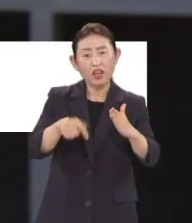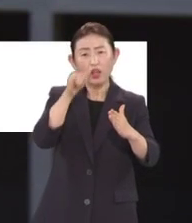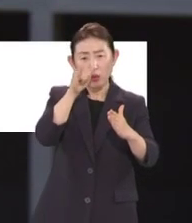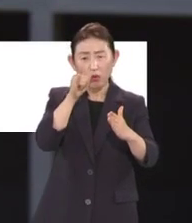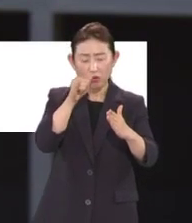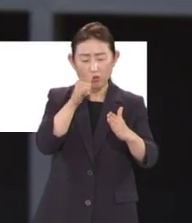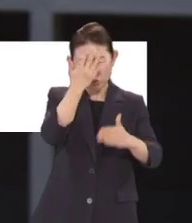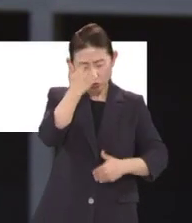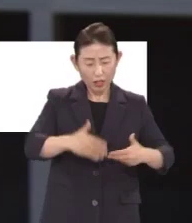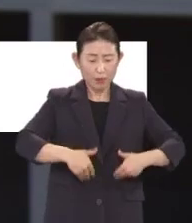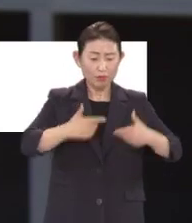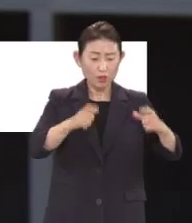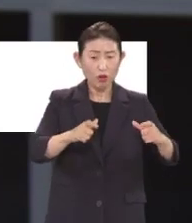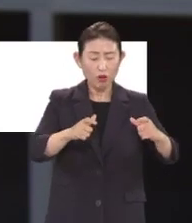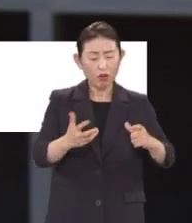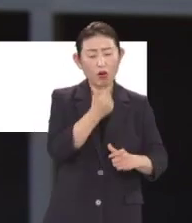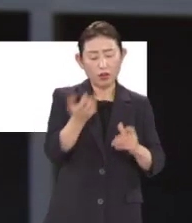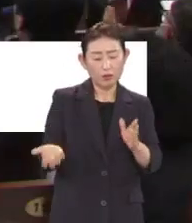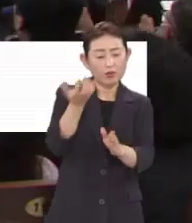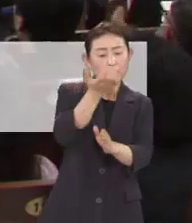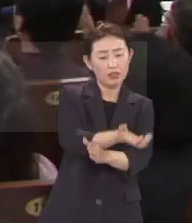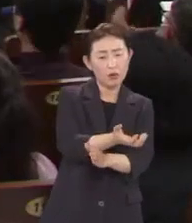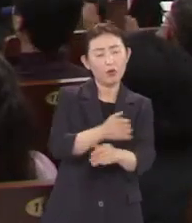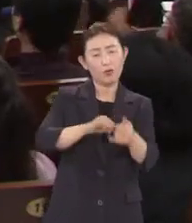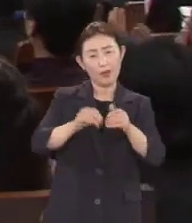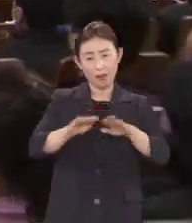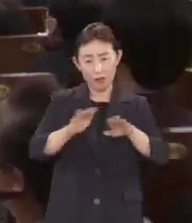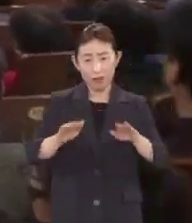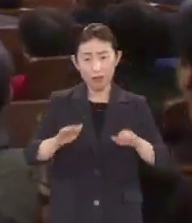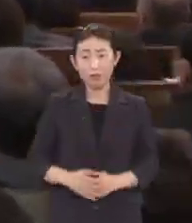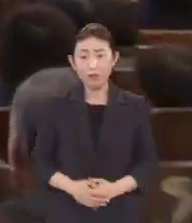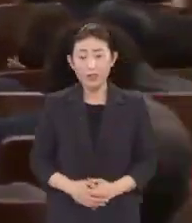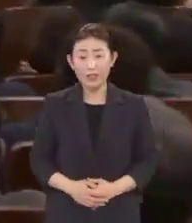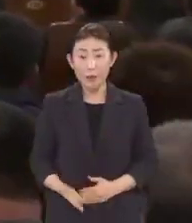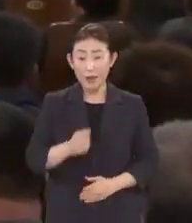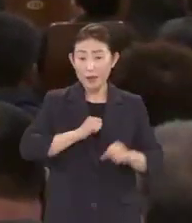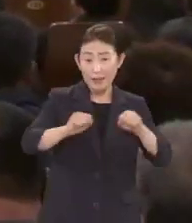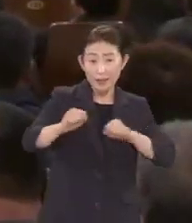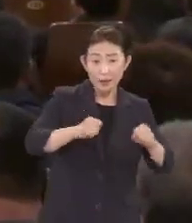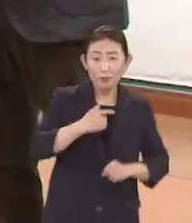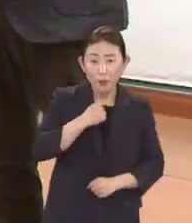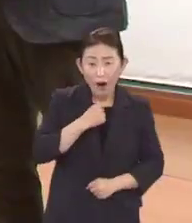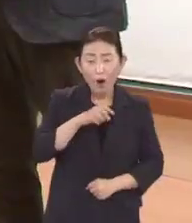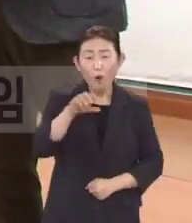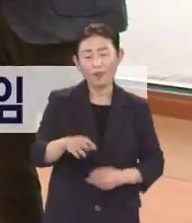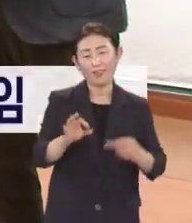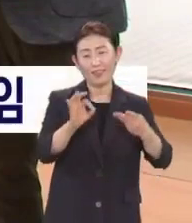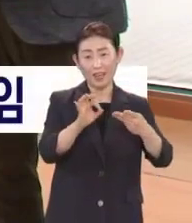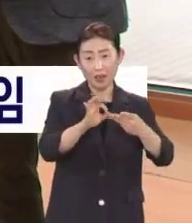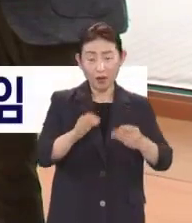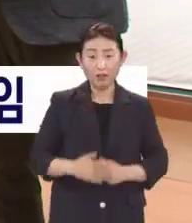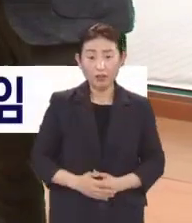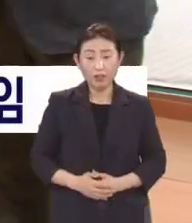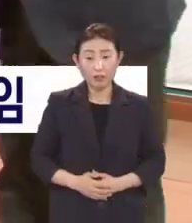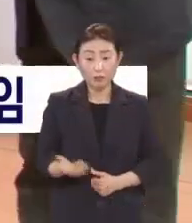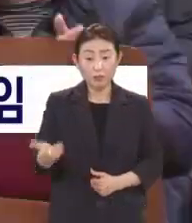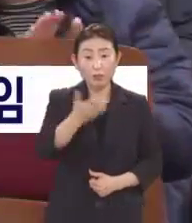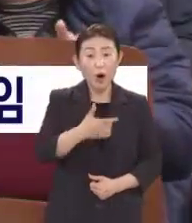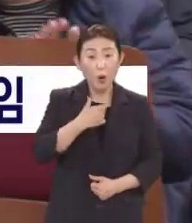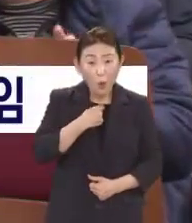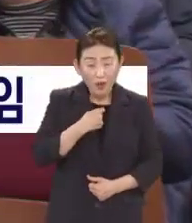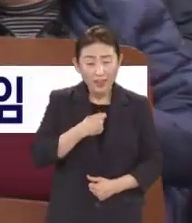문제를 해결을 하지 않았기 때문에 이건 가장 발빠르게 움직이는 건 태안군입니다. 전체 군민 3분의 1에